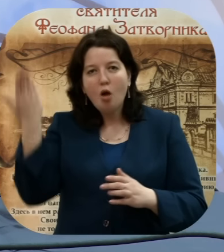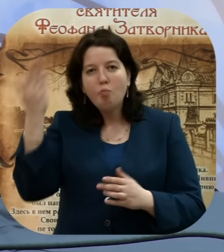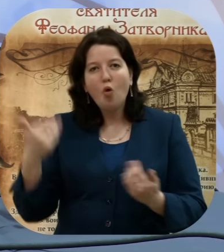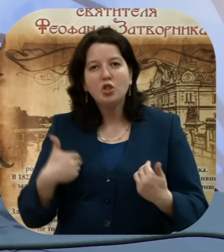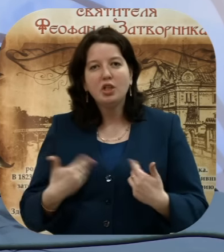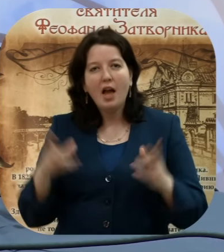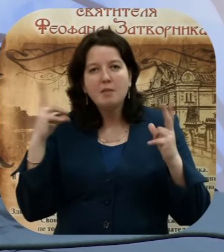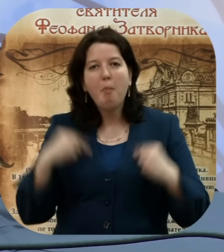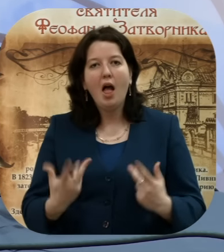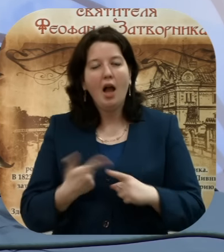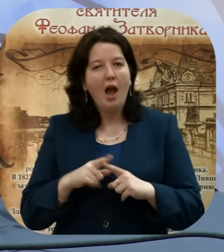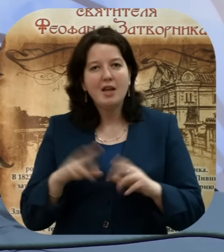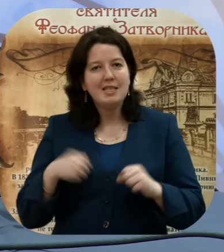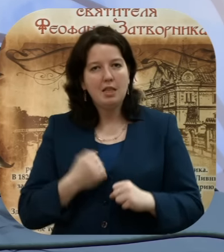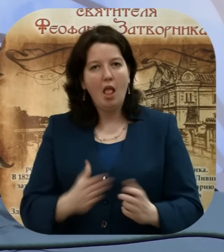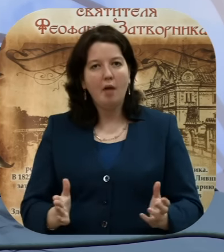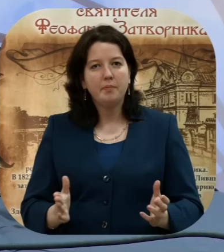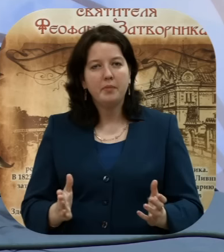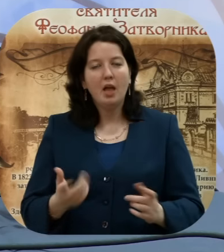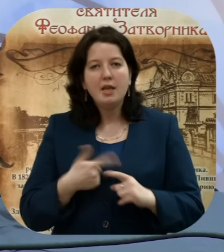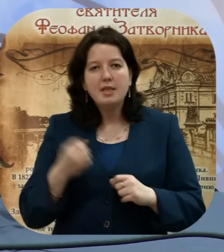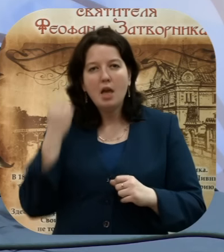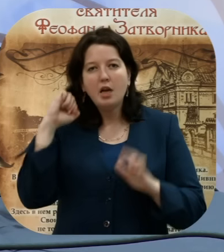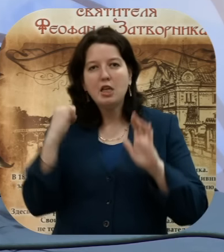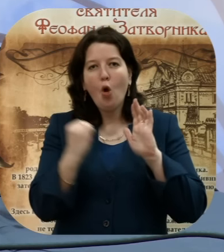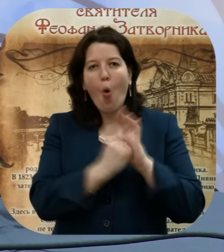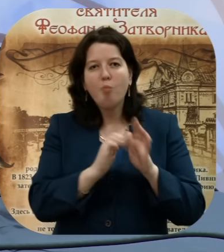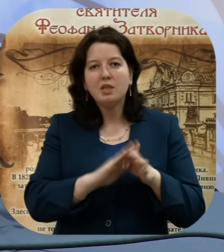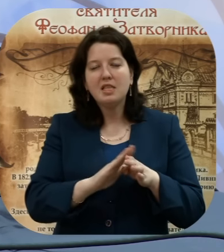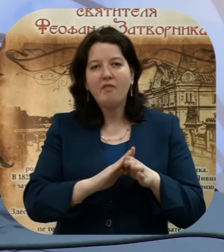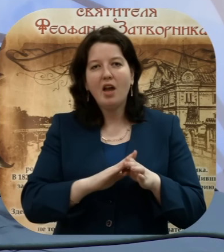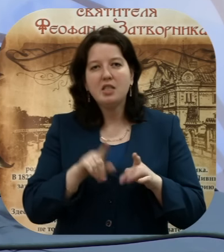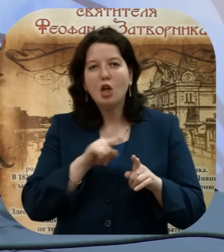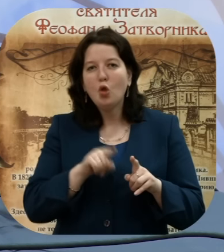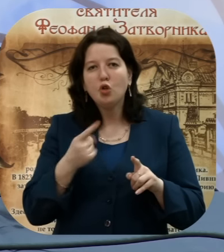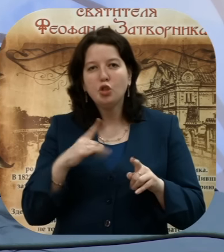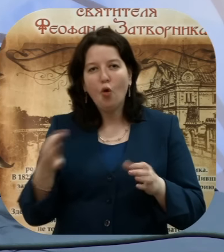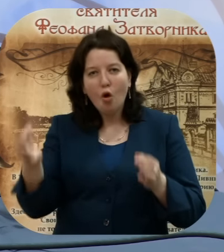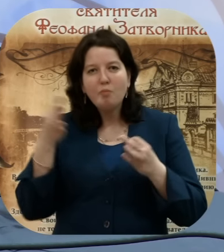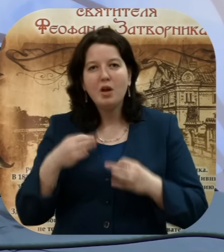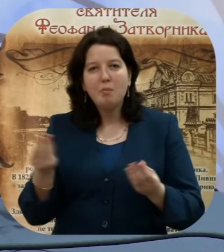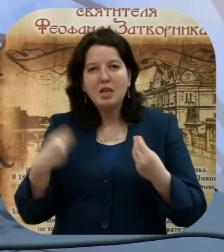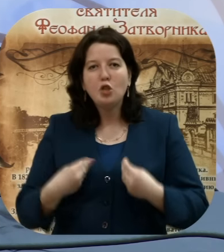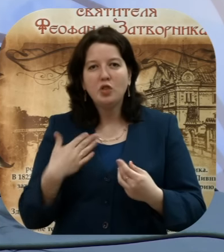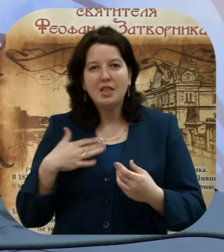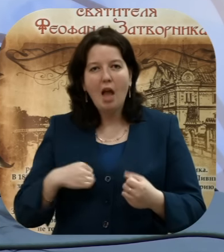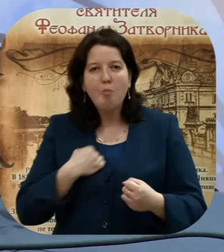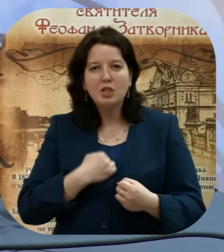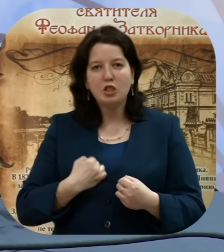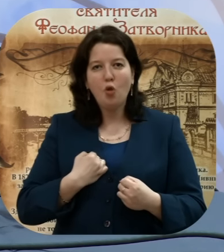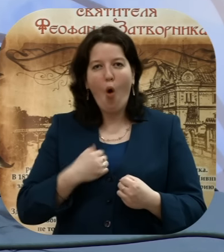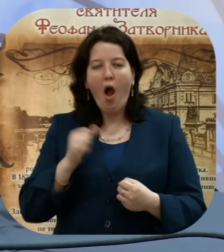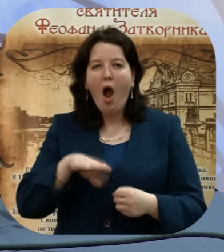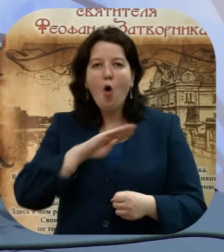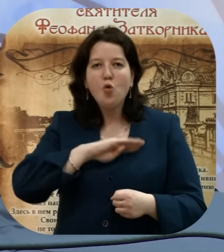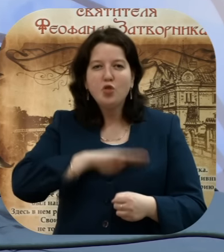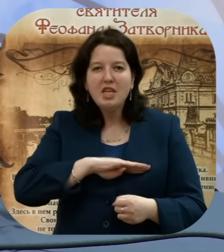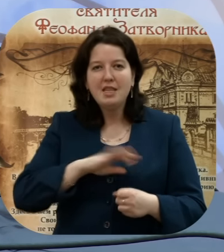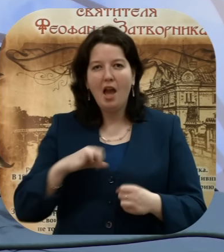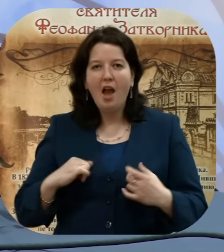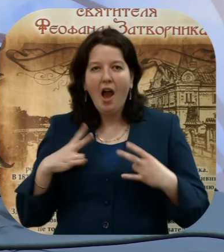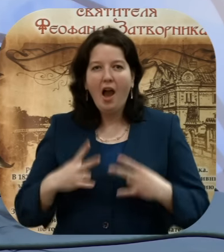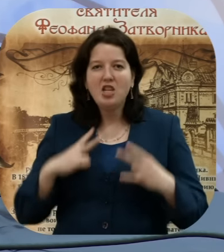блага, а не зла. И грехом называется все то, что приносит нам зло. А уныние и отчаяние – это